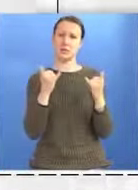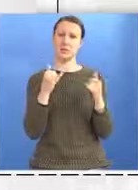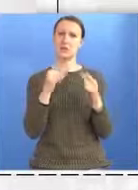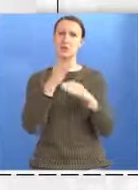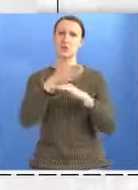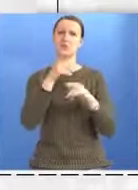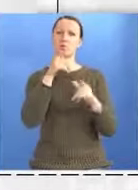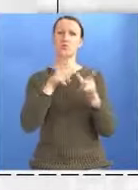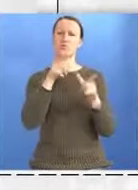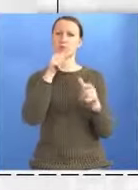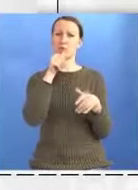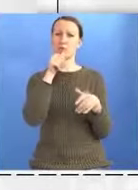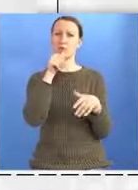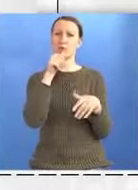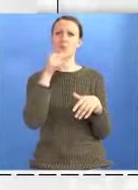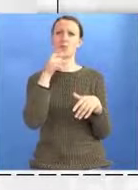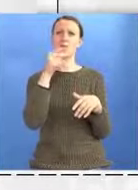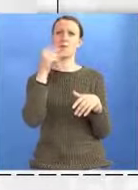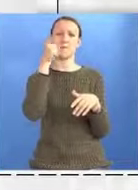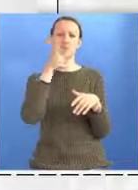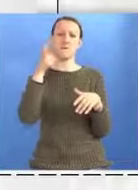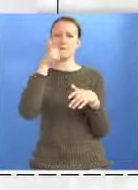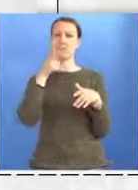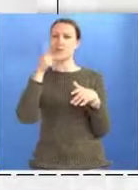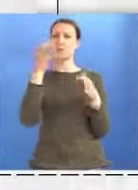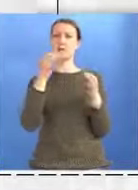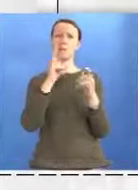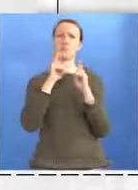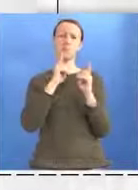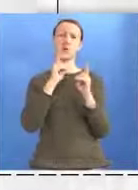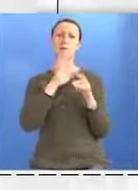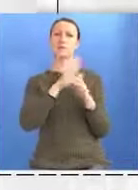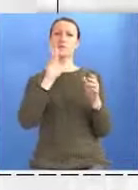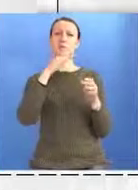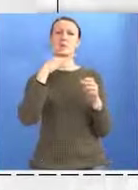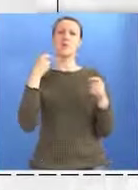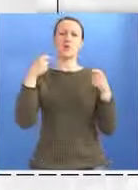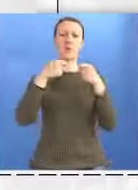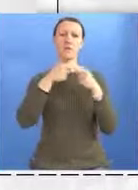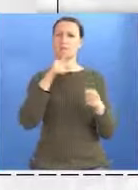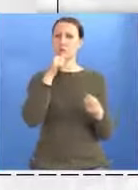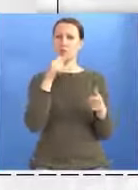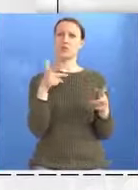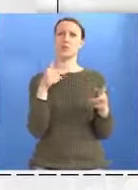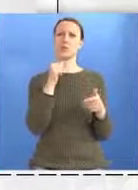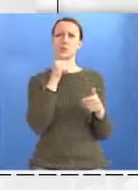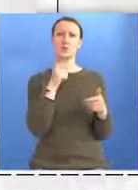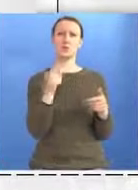sam ušla i u vode videa, znači neki eksperimenti i opet sve ima jako puno veze sa vodom